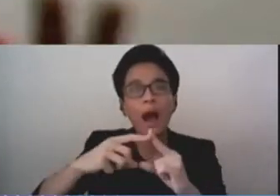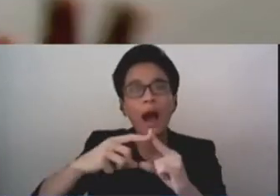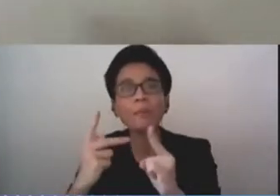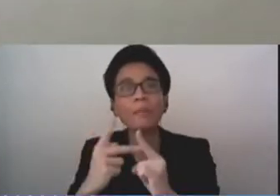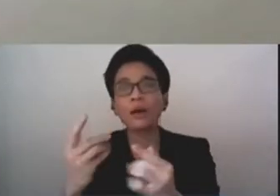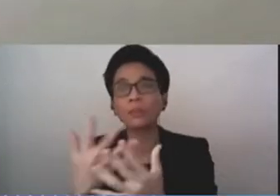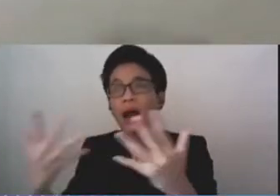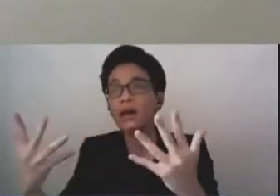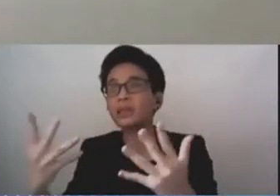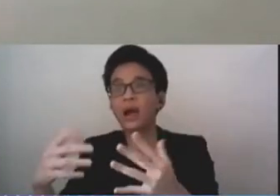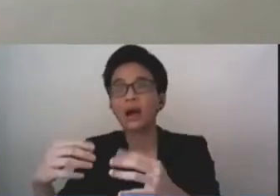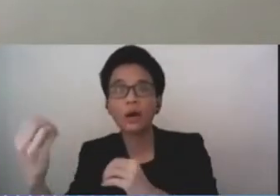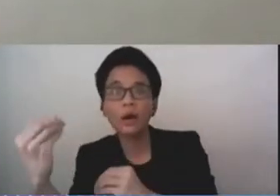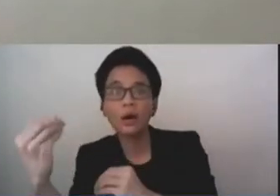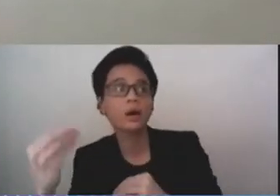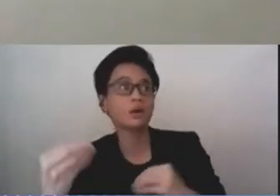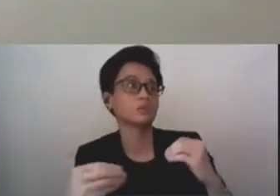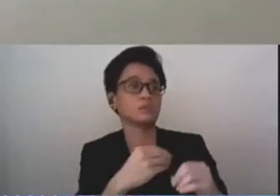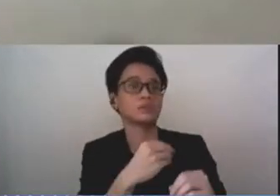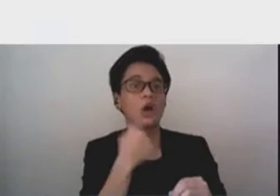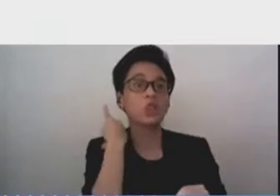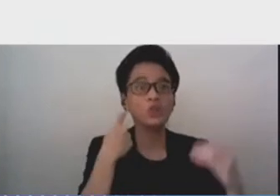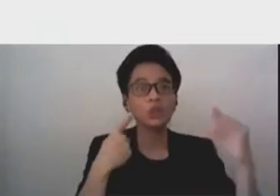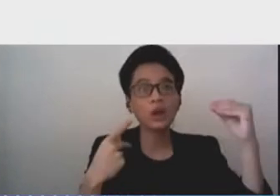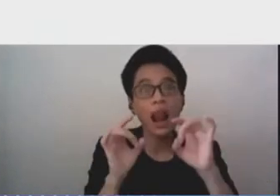Ternyata saya tetap aware.